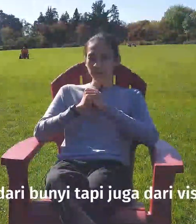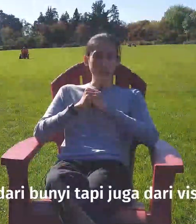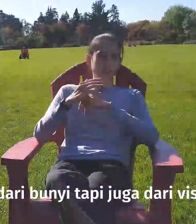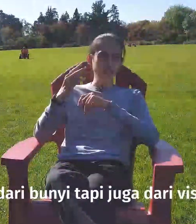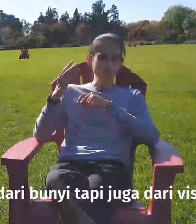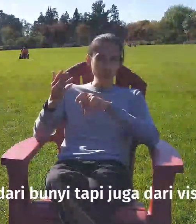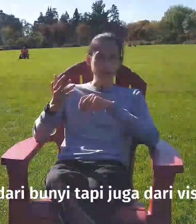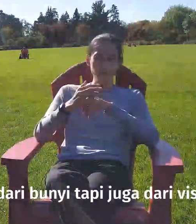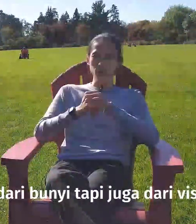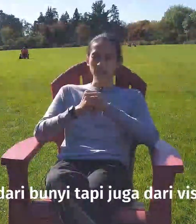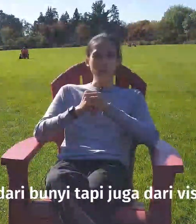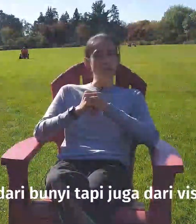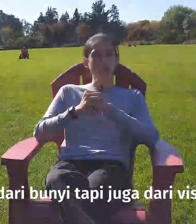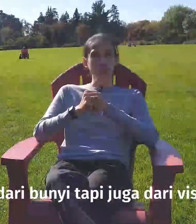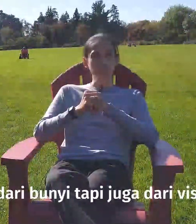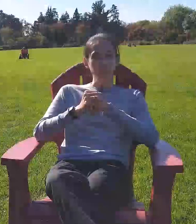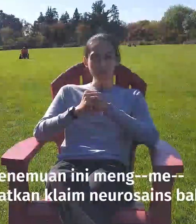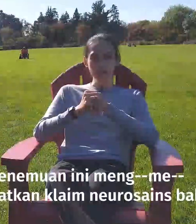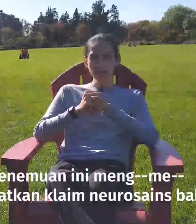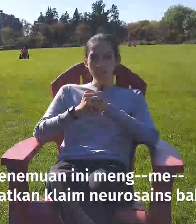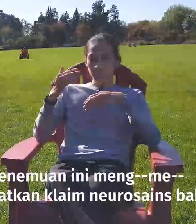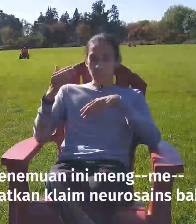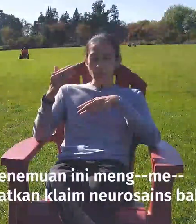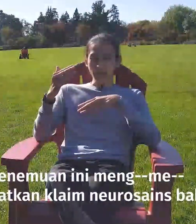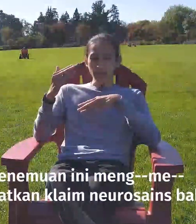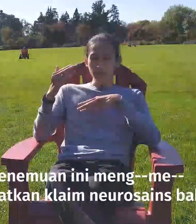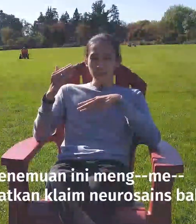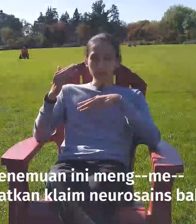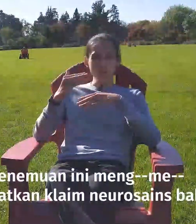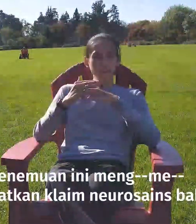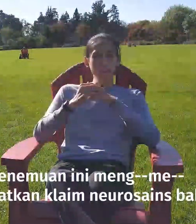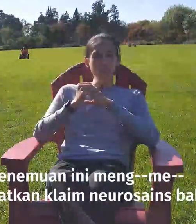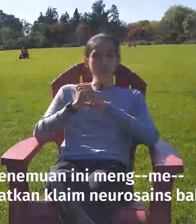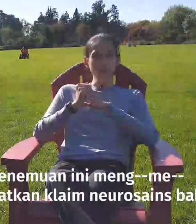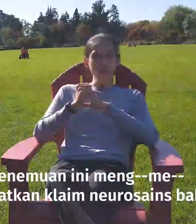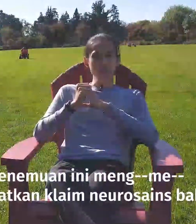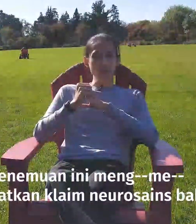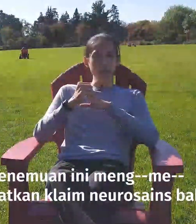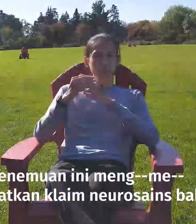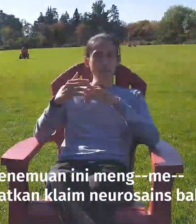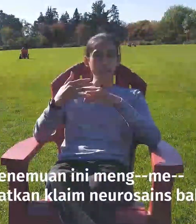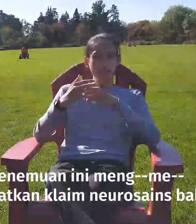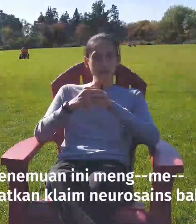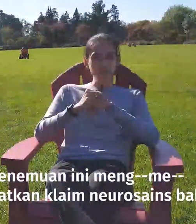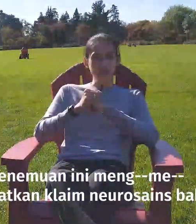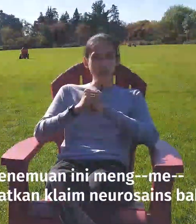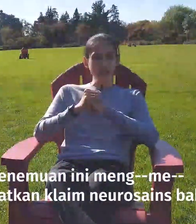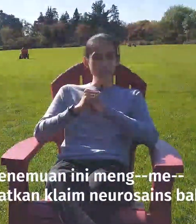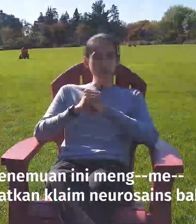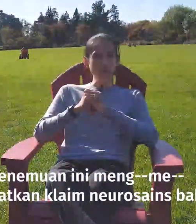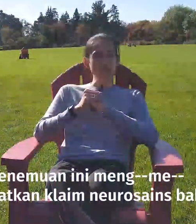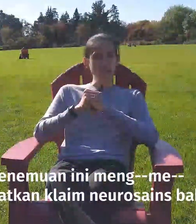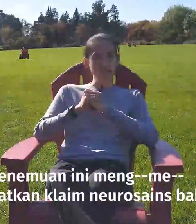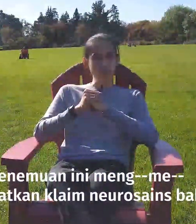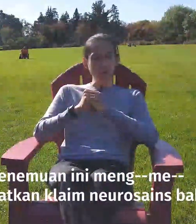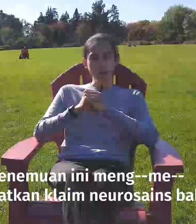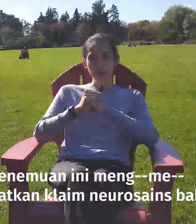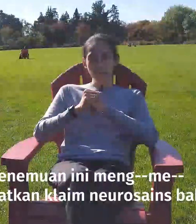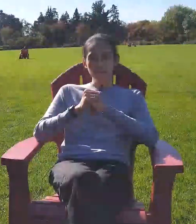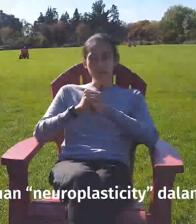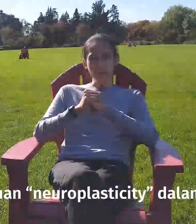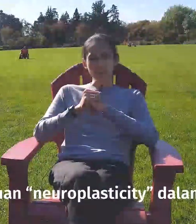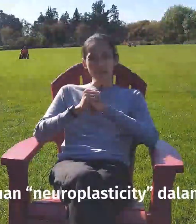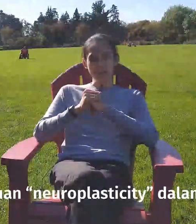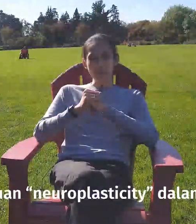itu tidak hanya dari bunyi tapi juga dari visual nah berbagai penemuan ini semakin menguatkan klaim neurosins